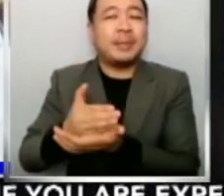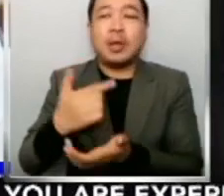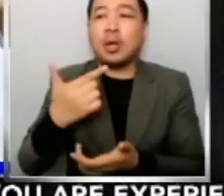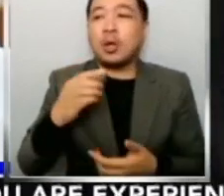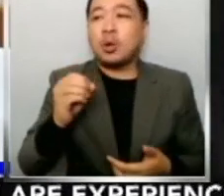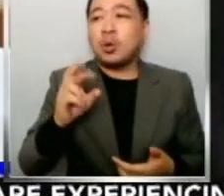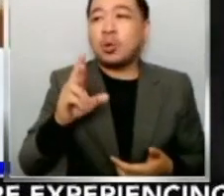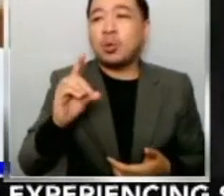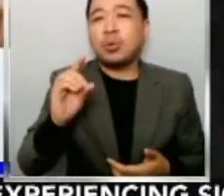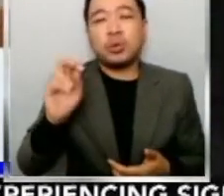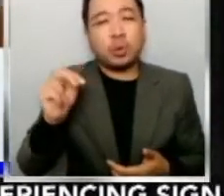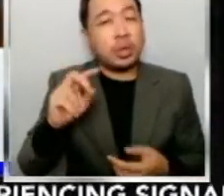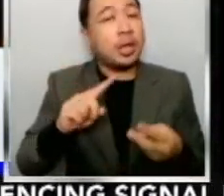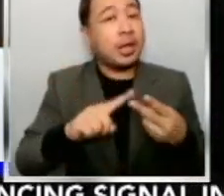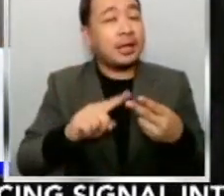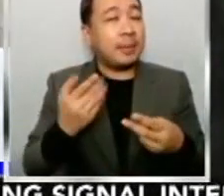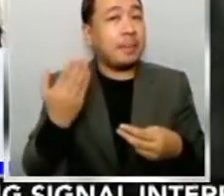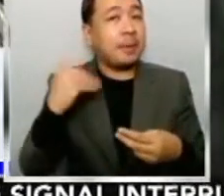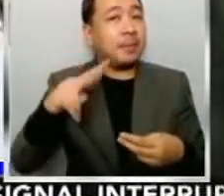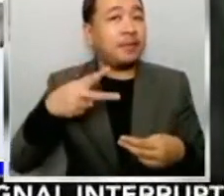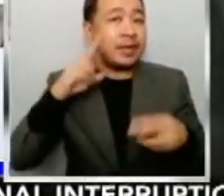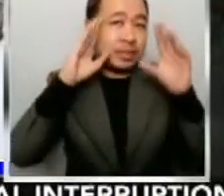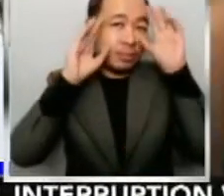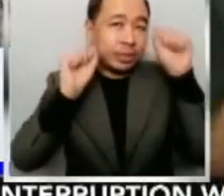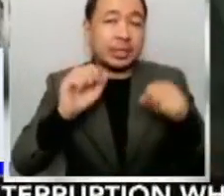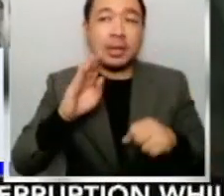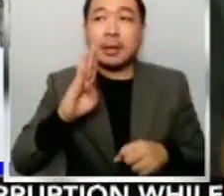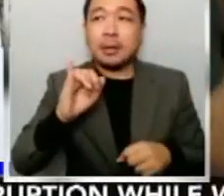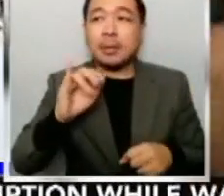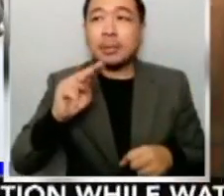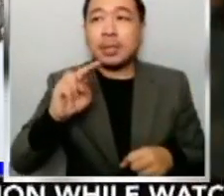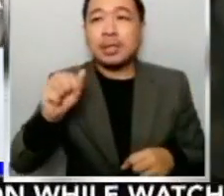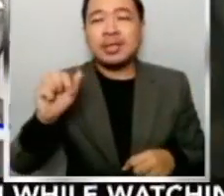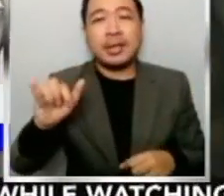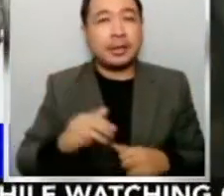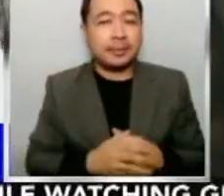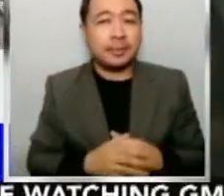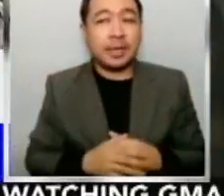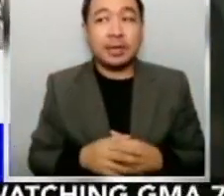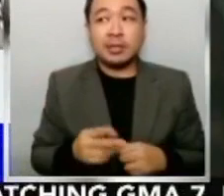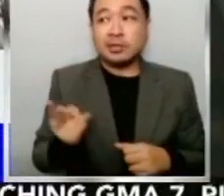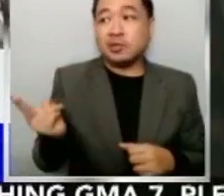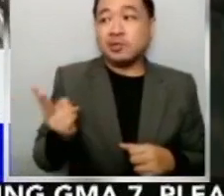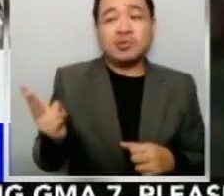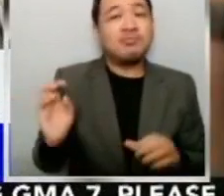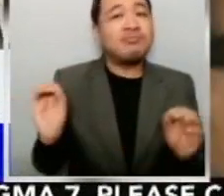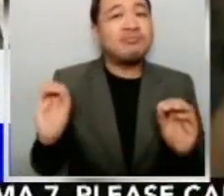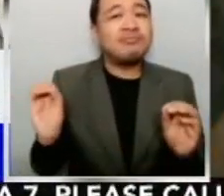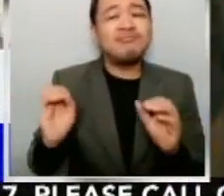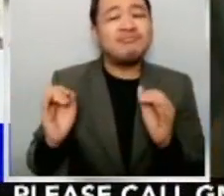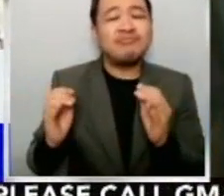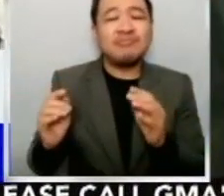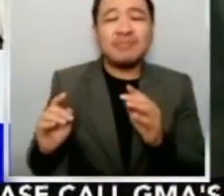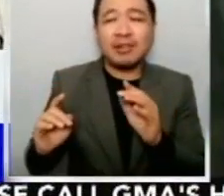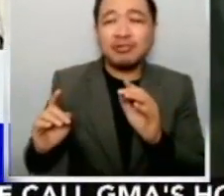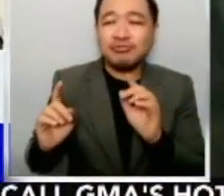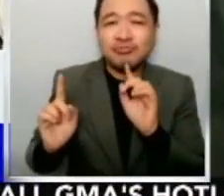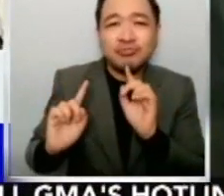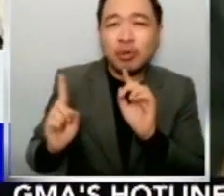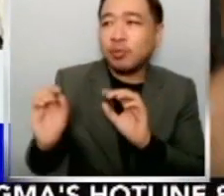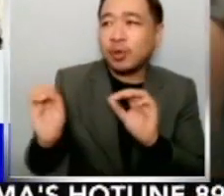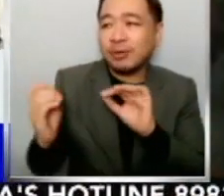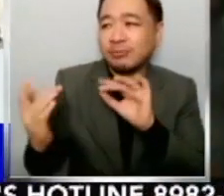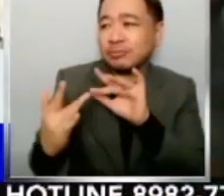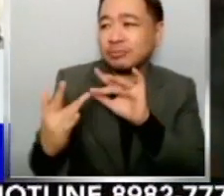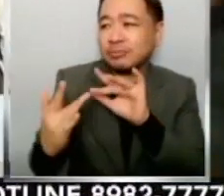Vice President Jejo Marbinay. Hindi namin nakakausap eh, so hindi na muna namin ine-endorse. Ganun ang sitwasyon. But you said